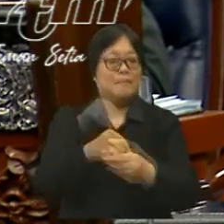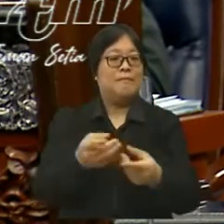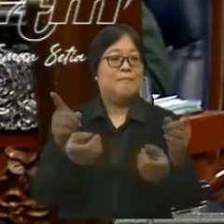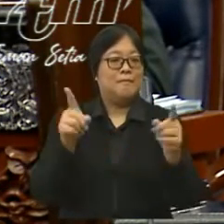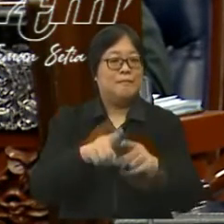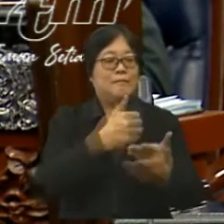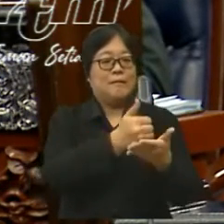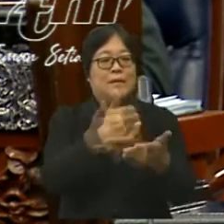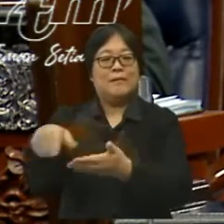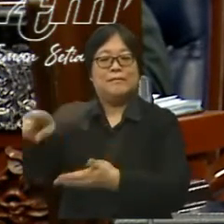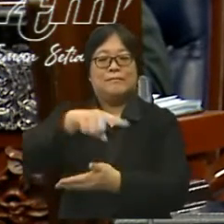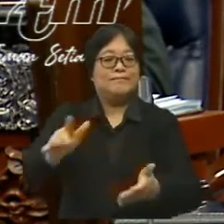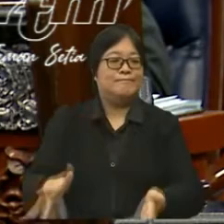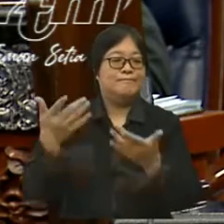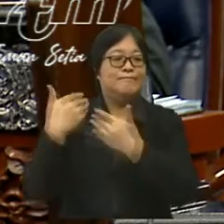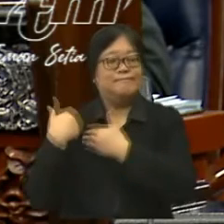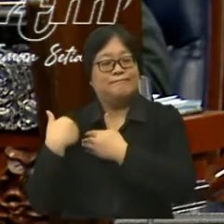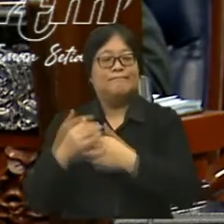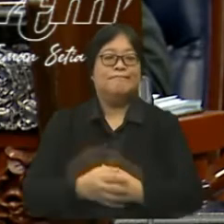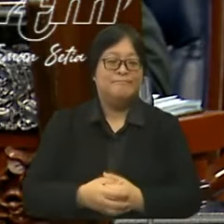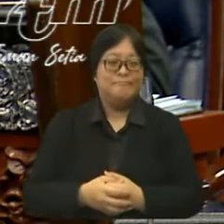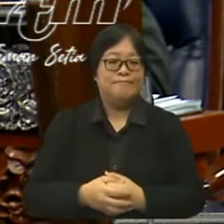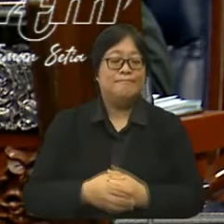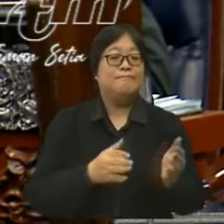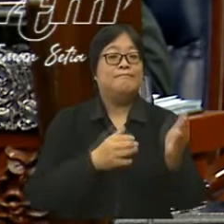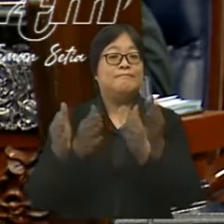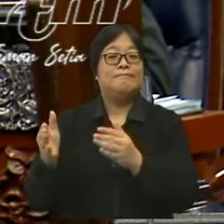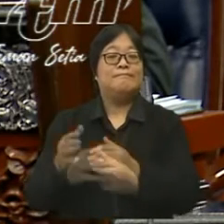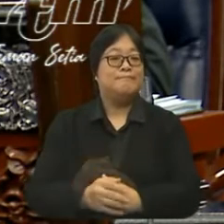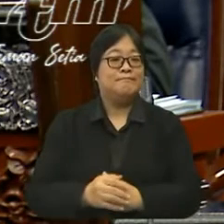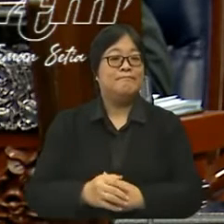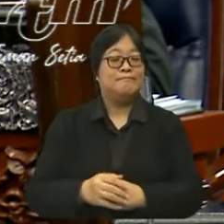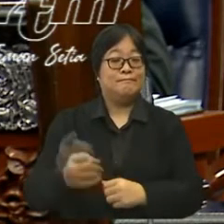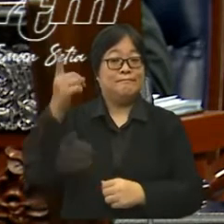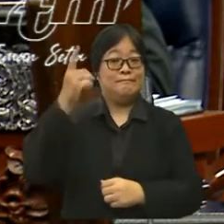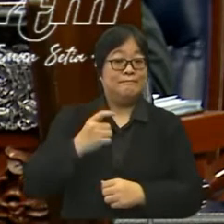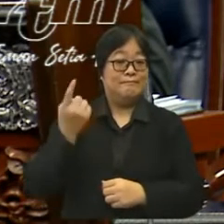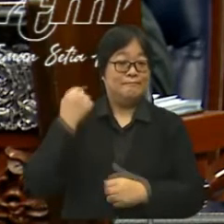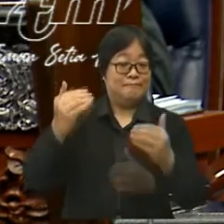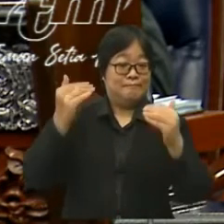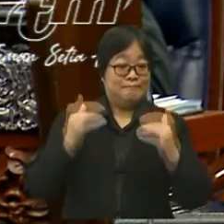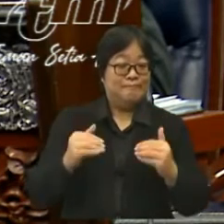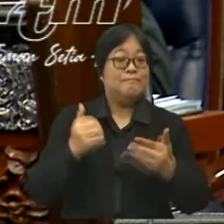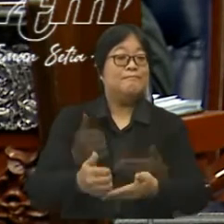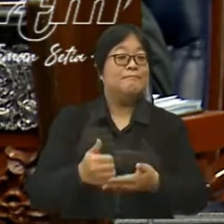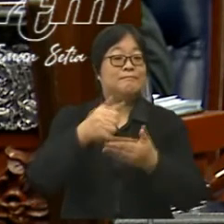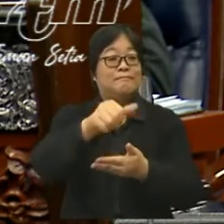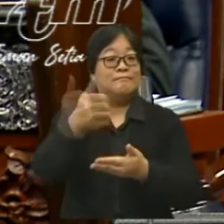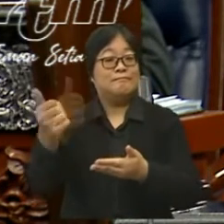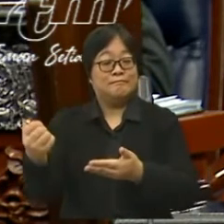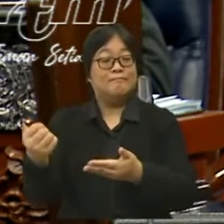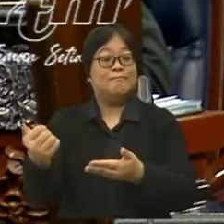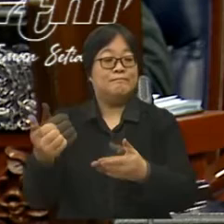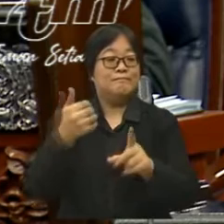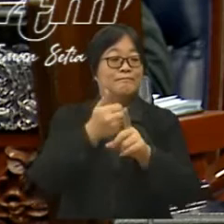terjejas untuk membantu meringankan beban mangsa. Selain itu, berdasarkan pertanyaan Yang Berhormat berikut mengenai bantuan-bantuan lain